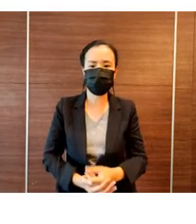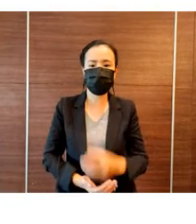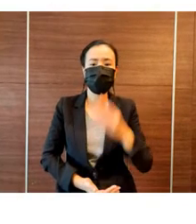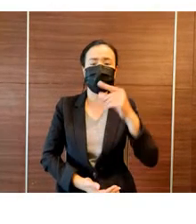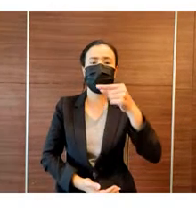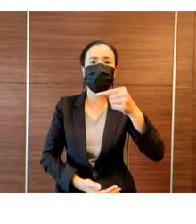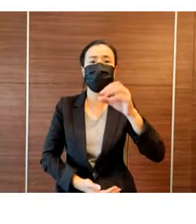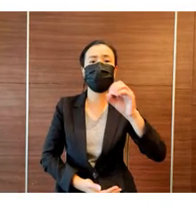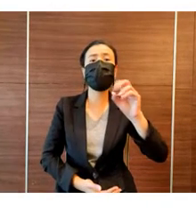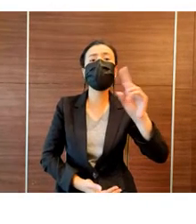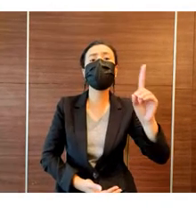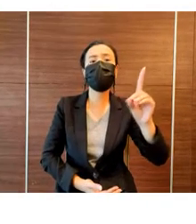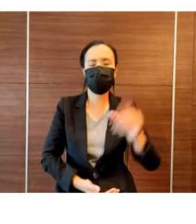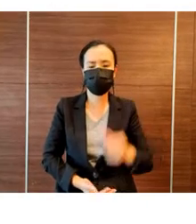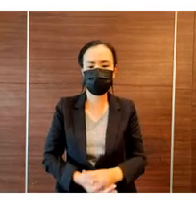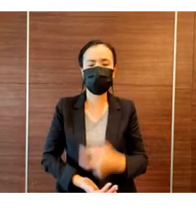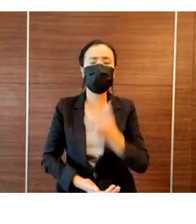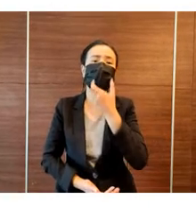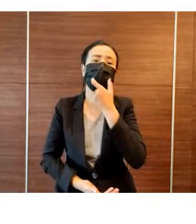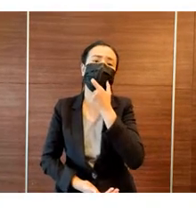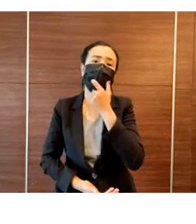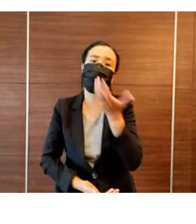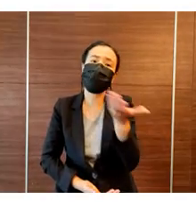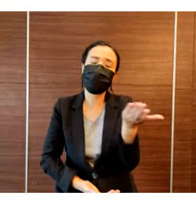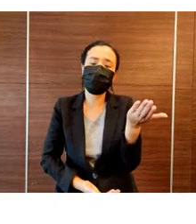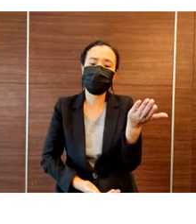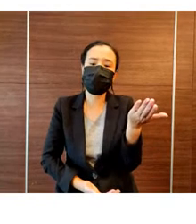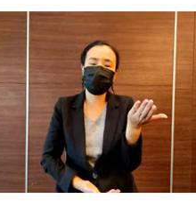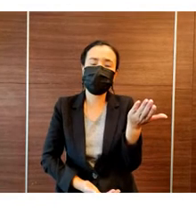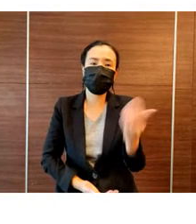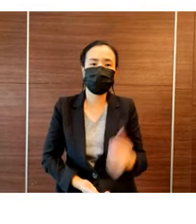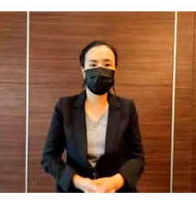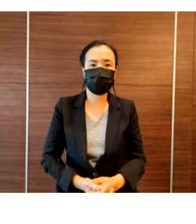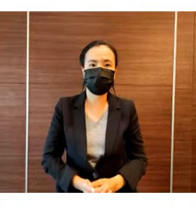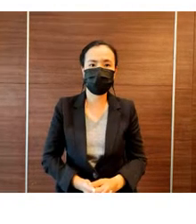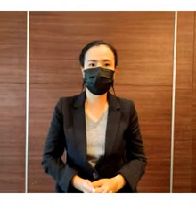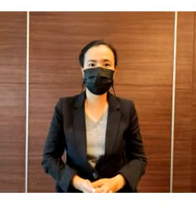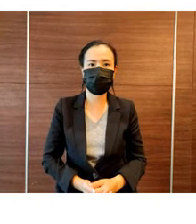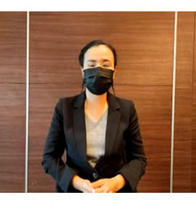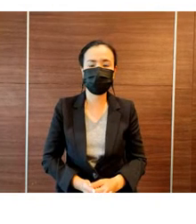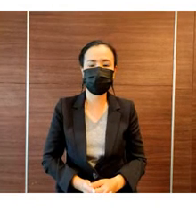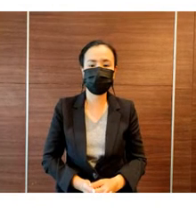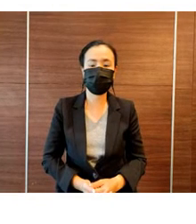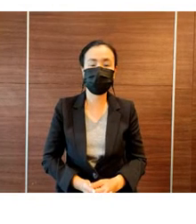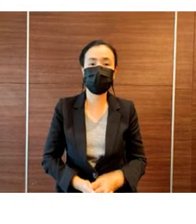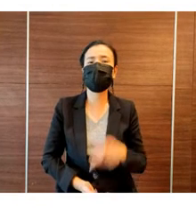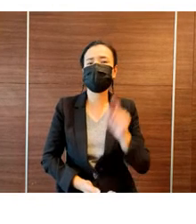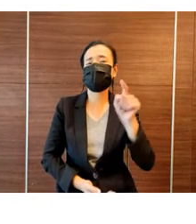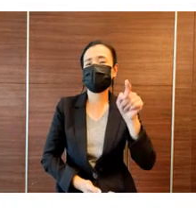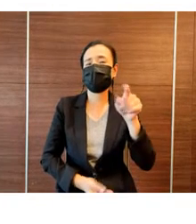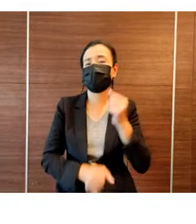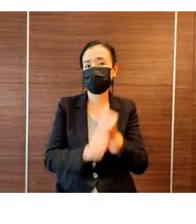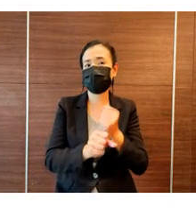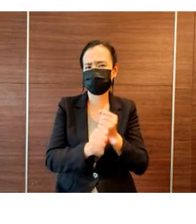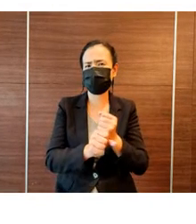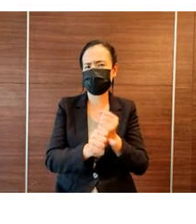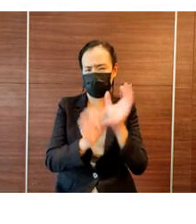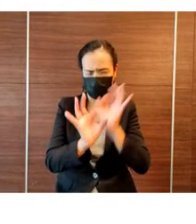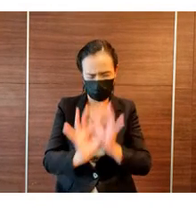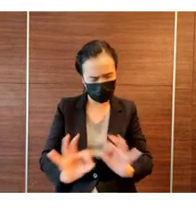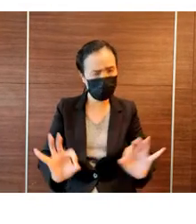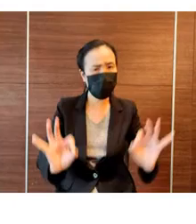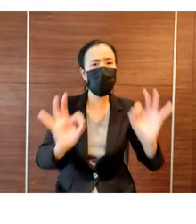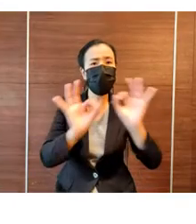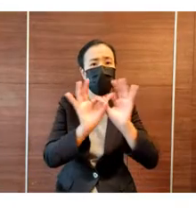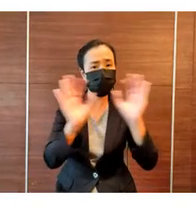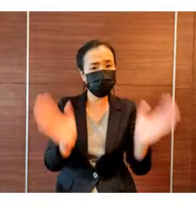แต่ว่าเกย์ GOD อะไรเงี้ยจะสุดท้ายแล้วอ่ะพวกคุณกำลังทำสิ่งที่ยิ่งใหญ่มากที่ส